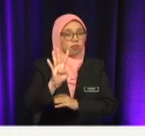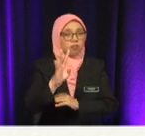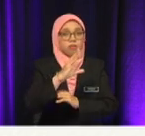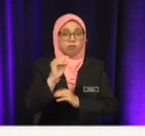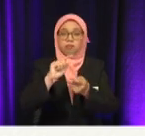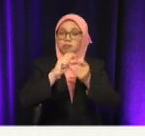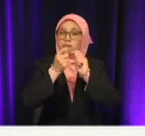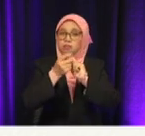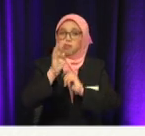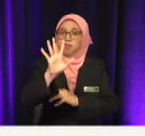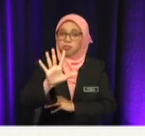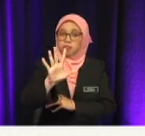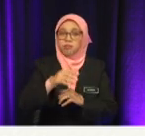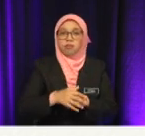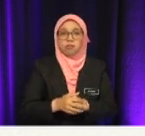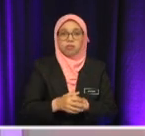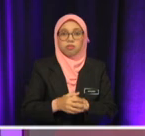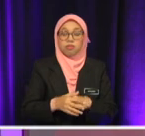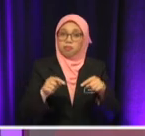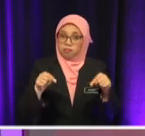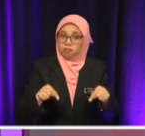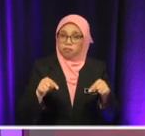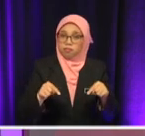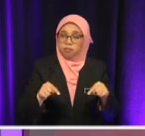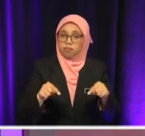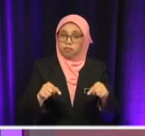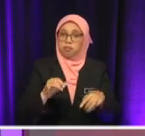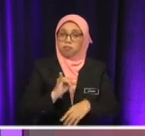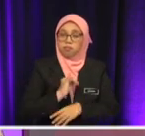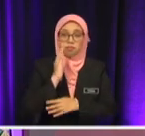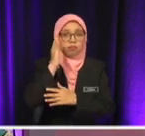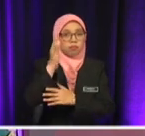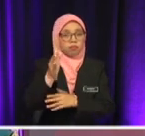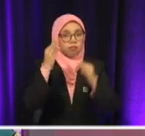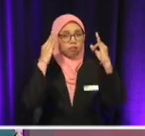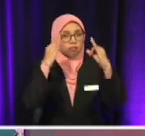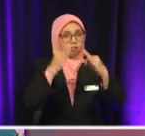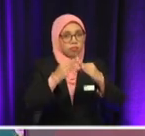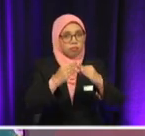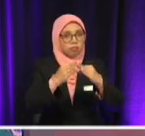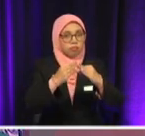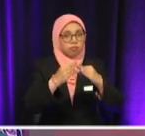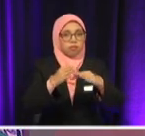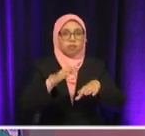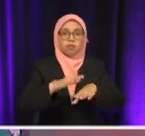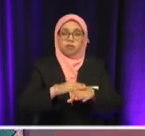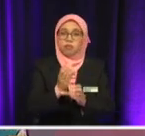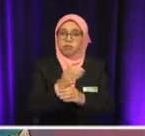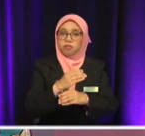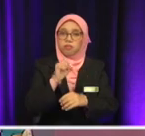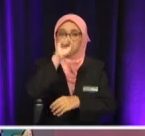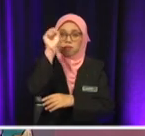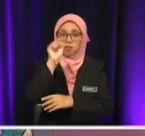5. Justru pada hari ini, cikgu akan berfokus kepada bentuk soalan